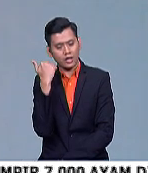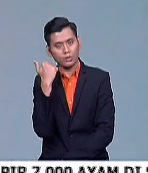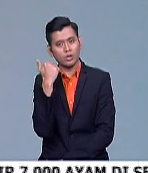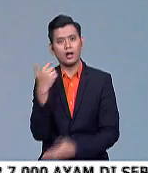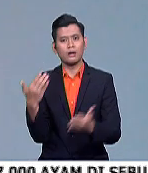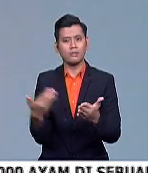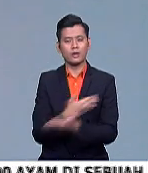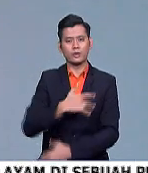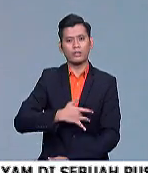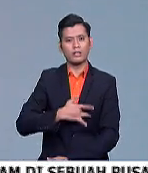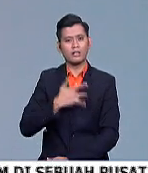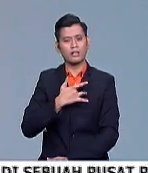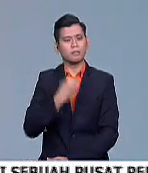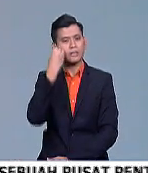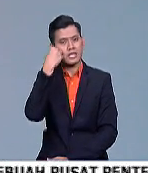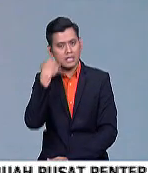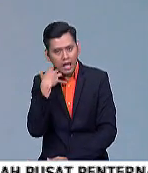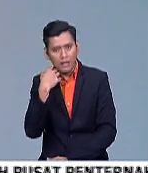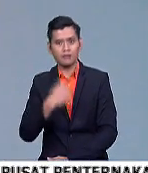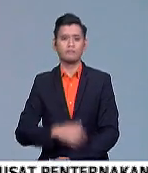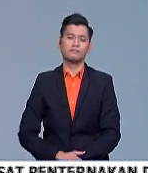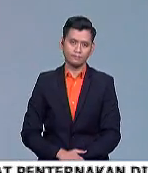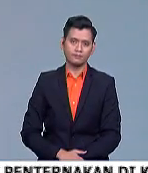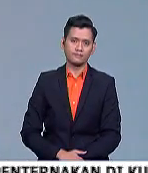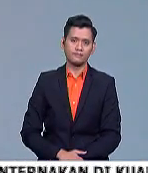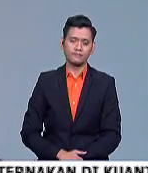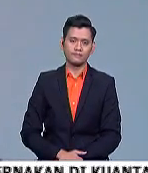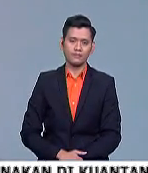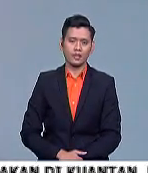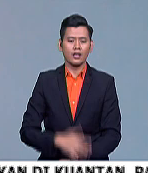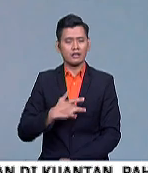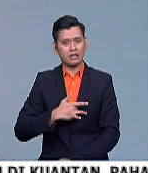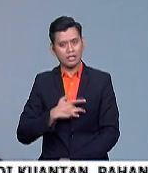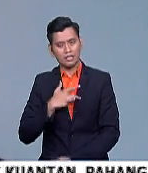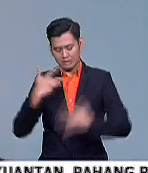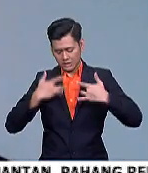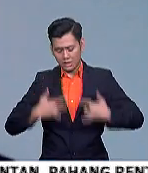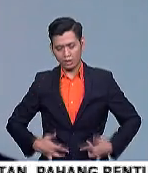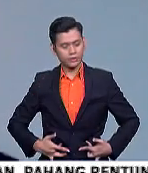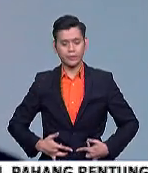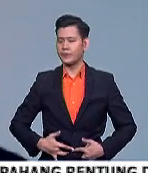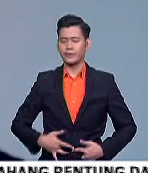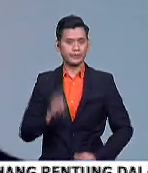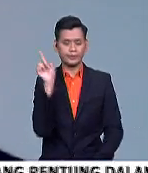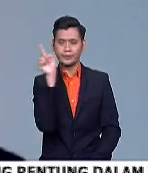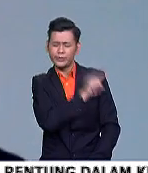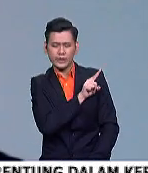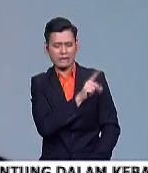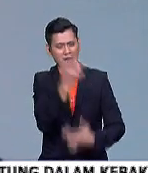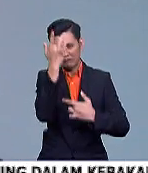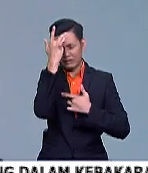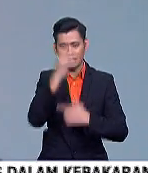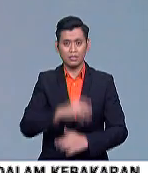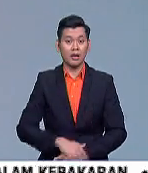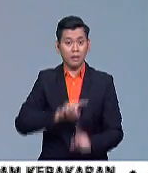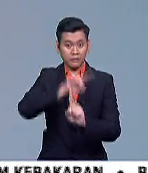10, dia punya itulah. Hari klimaks dia tu hari pertama hidup ke 10. Kalau dah punya hari klimaks dia, merasa bila virus tu berada